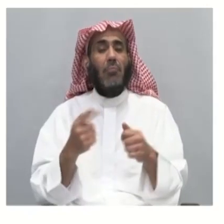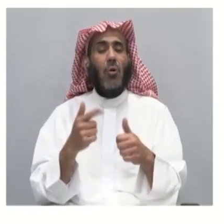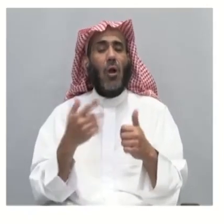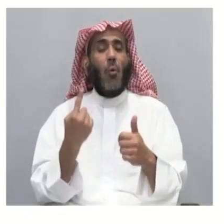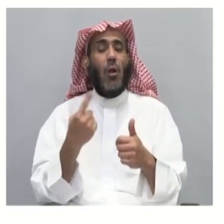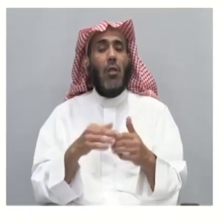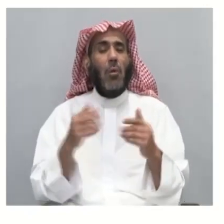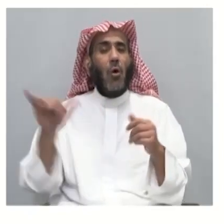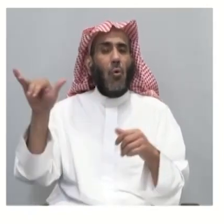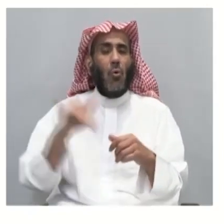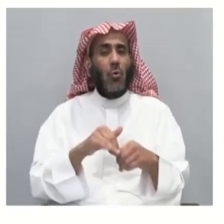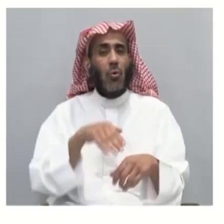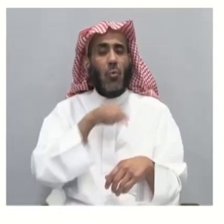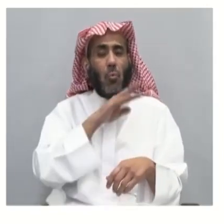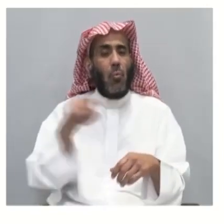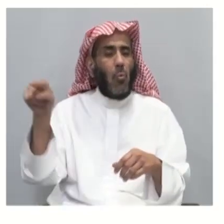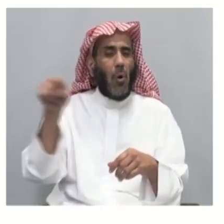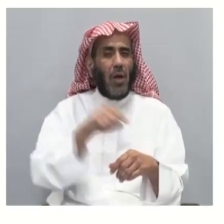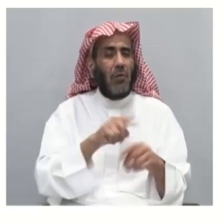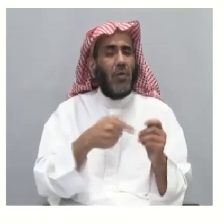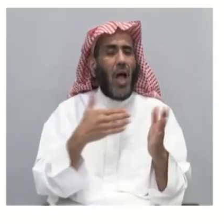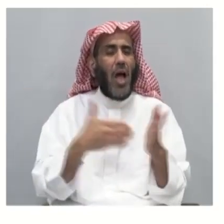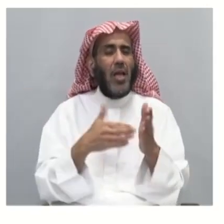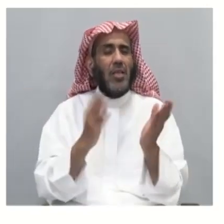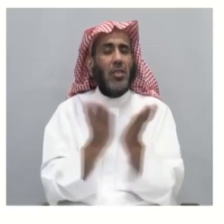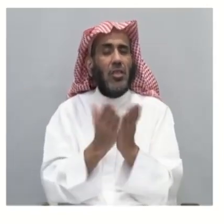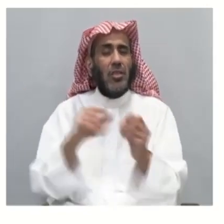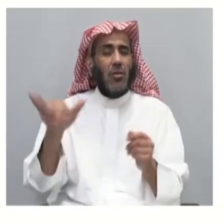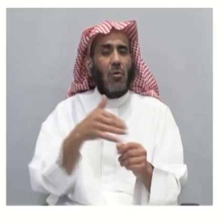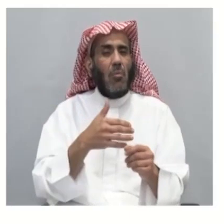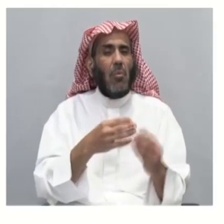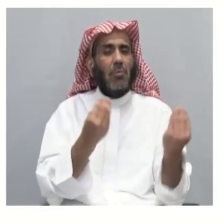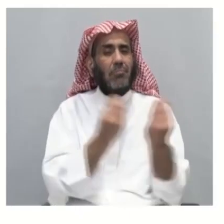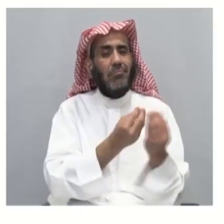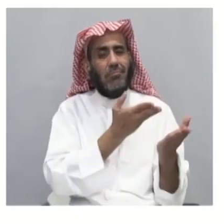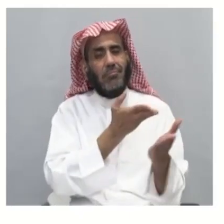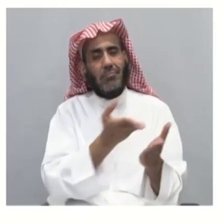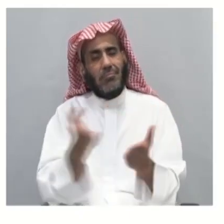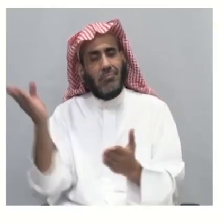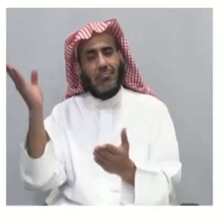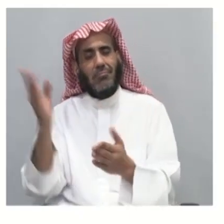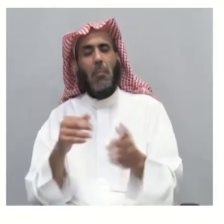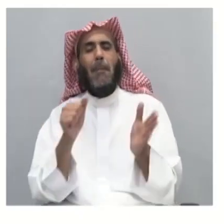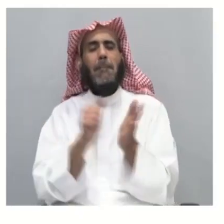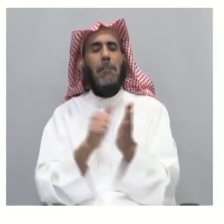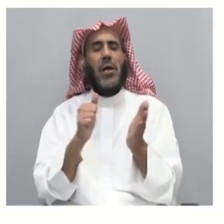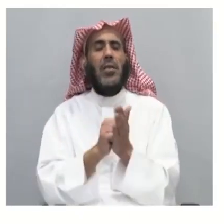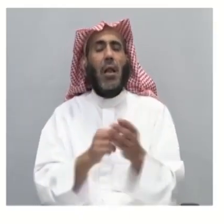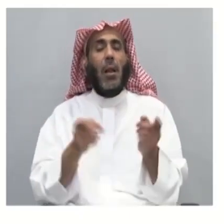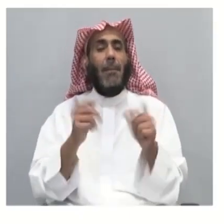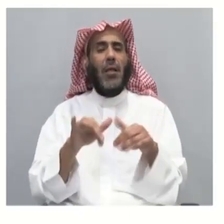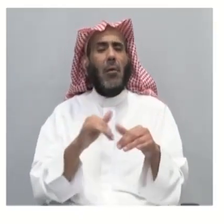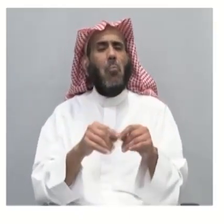حضور والدك في نهايه اليوم الدراسي وبعد ذلك اصطحابك الى المنزل بهذه الطريقه ممكن ان